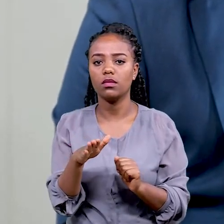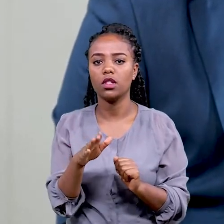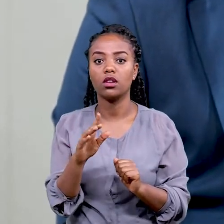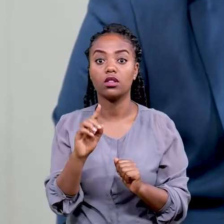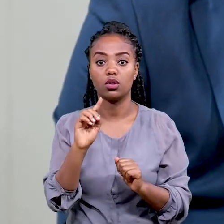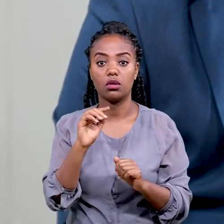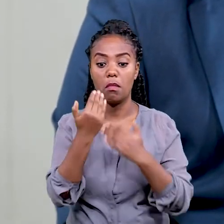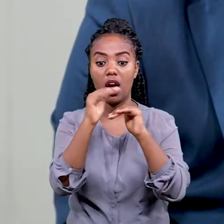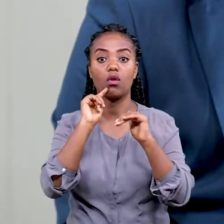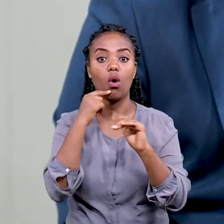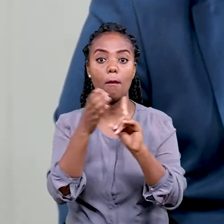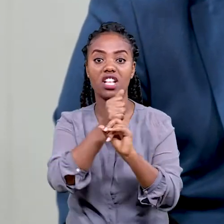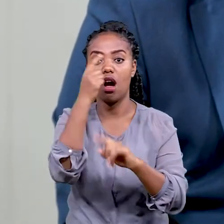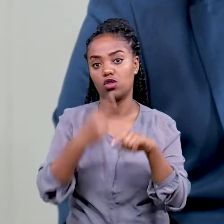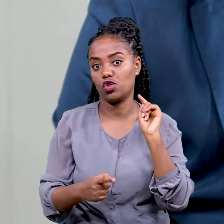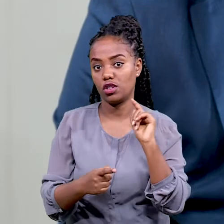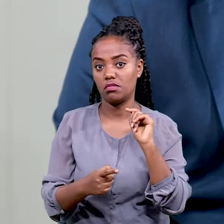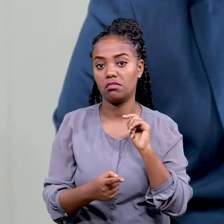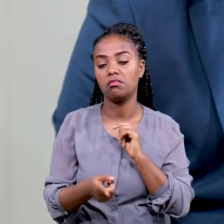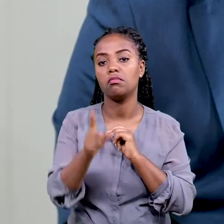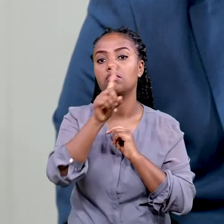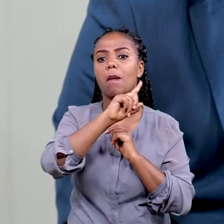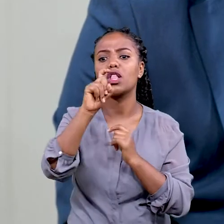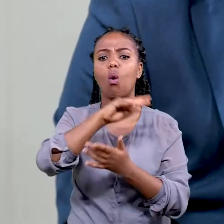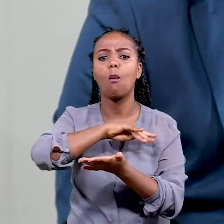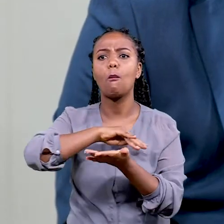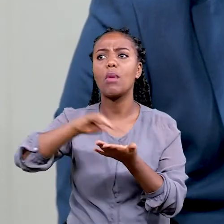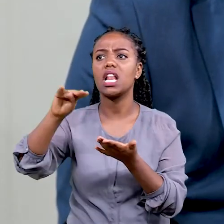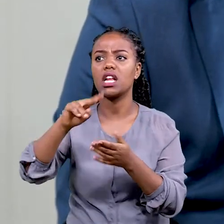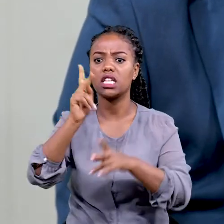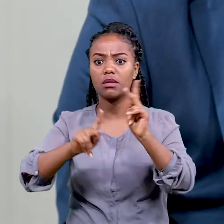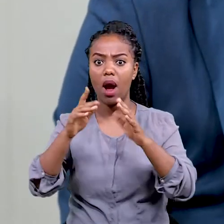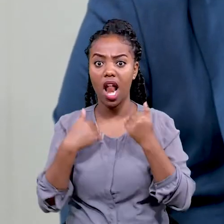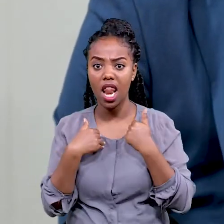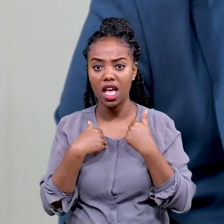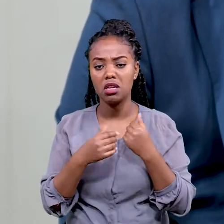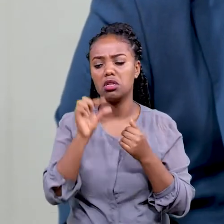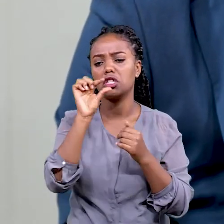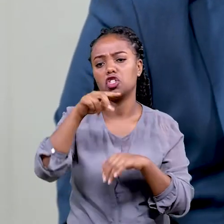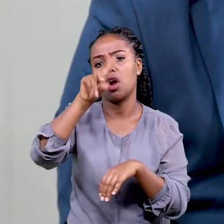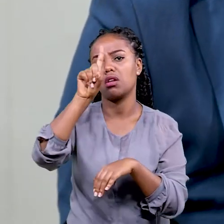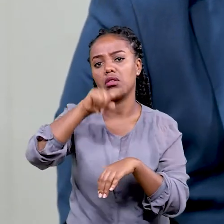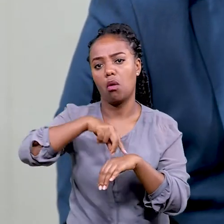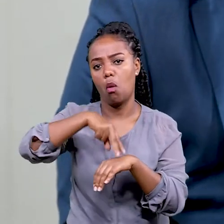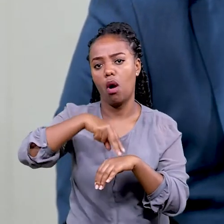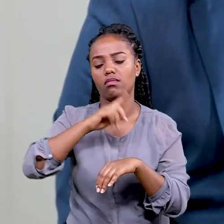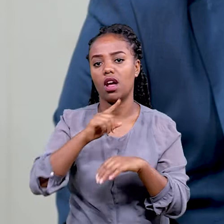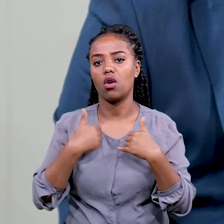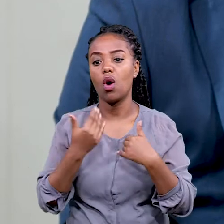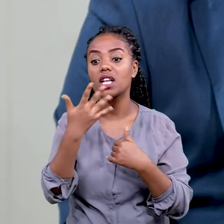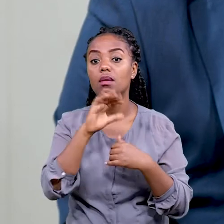የሚያክል እንኳ መያዝ አይችልም። በመቶ ምናምን ሚሊየን ህዝብ ችነች ተቋማ ማለት ነው። ከ15 በላይ ያሉ